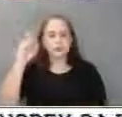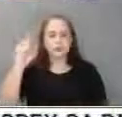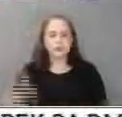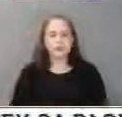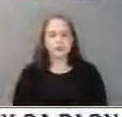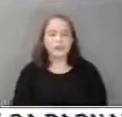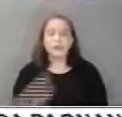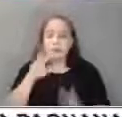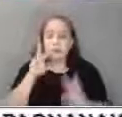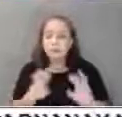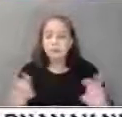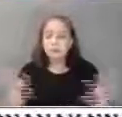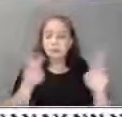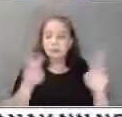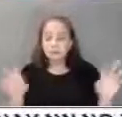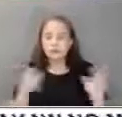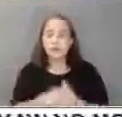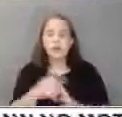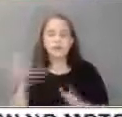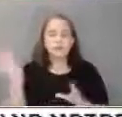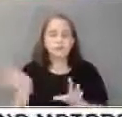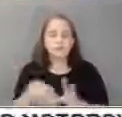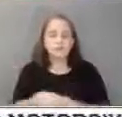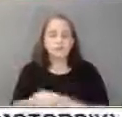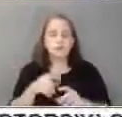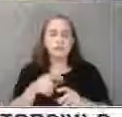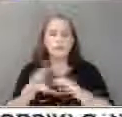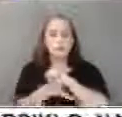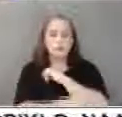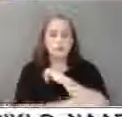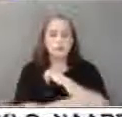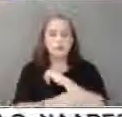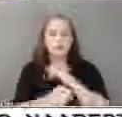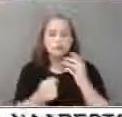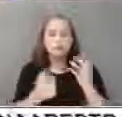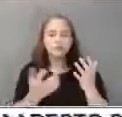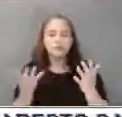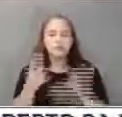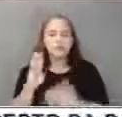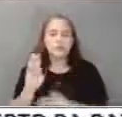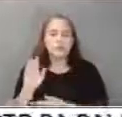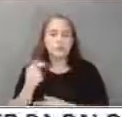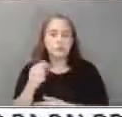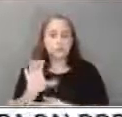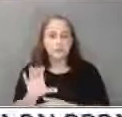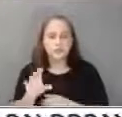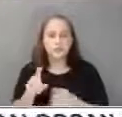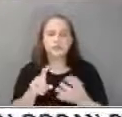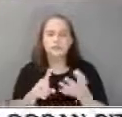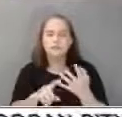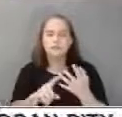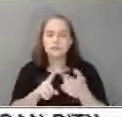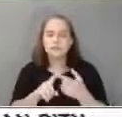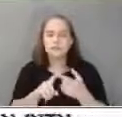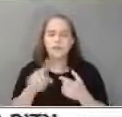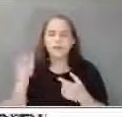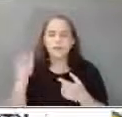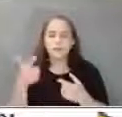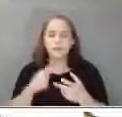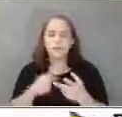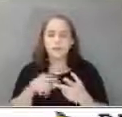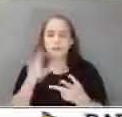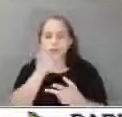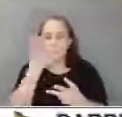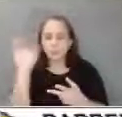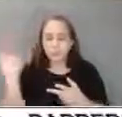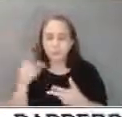nagagawa nilang magnakaw sa tuwing kapos sila sa pambili ng kanilang pangangailangan. Dagdag ni Giagi, kanilang susubukang ma-recover ang ilan sa mga cellphone at